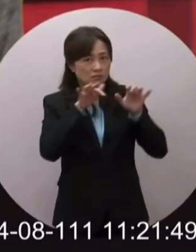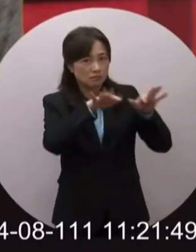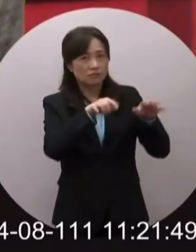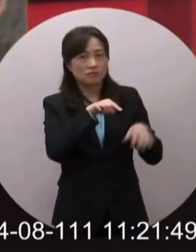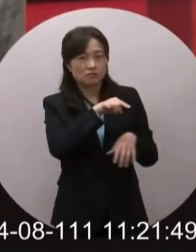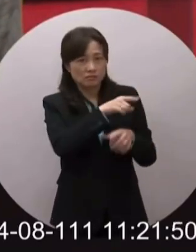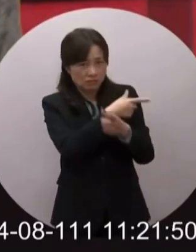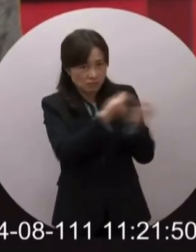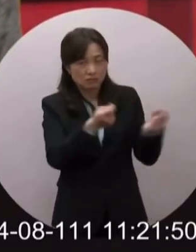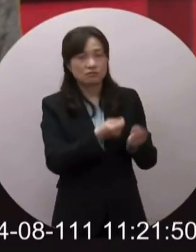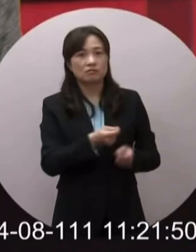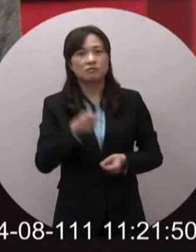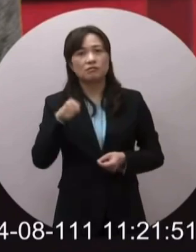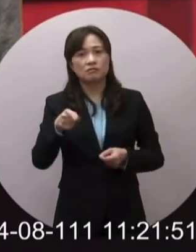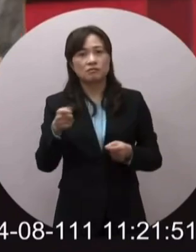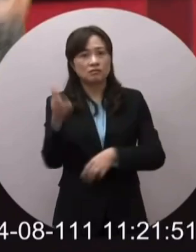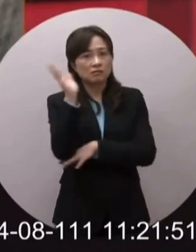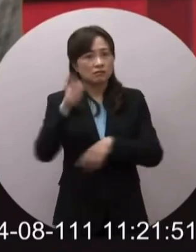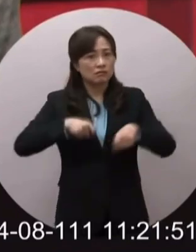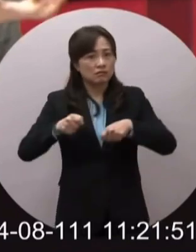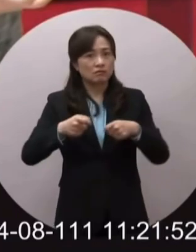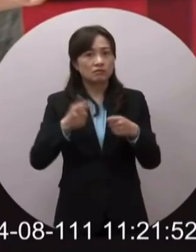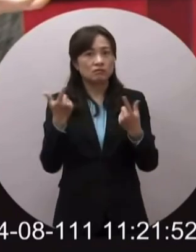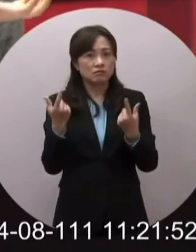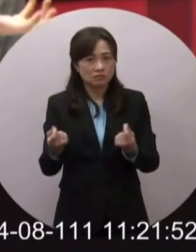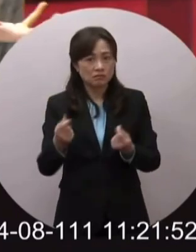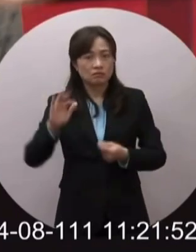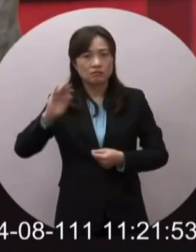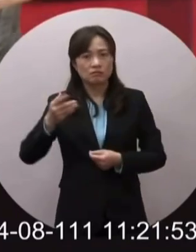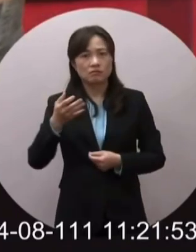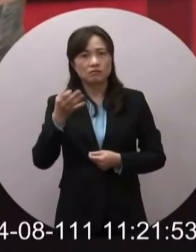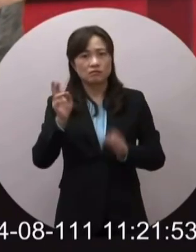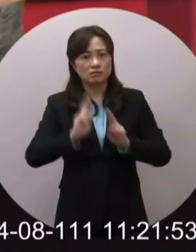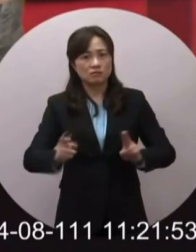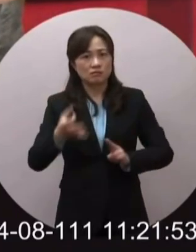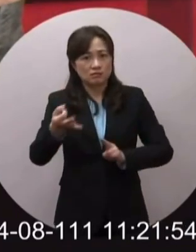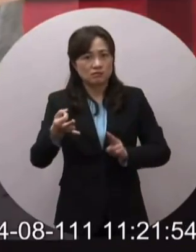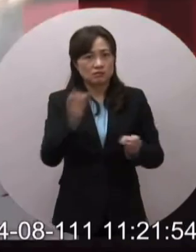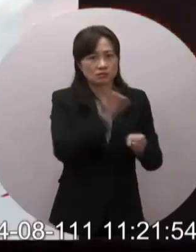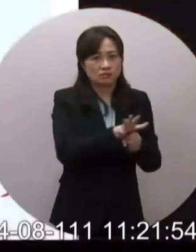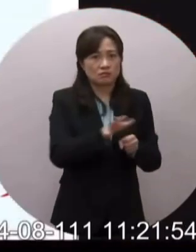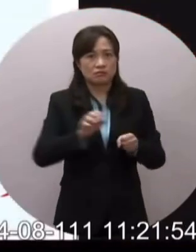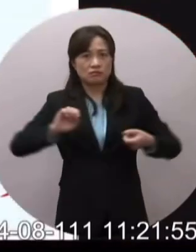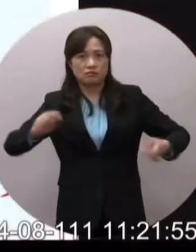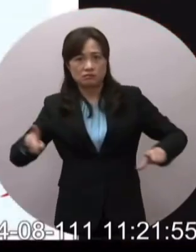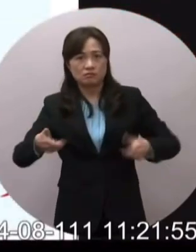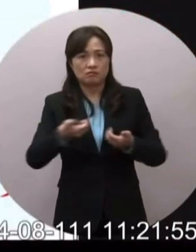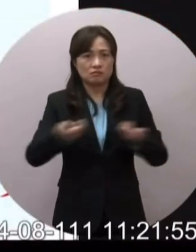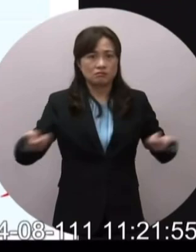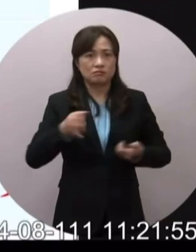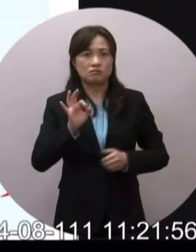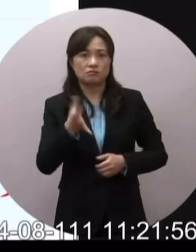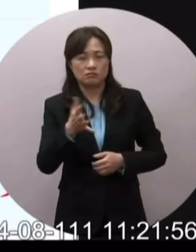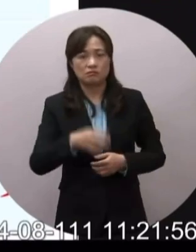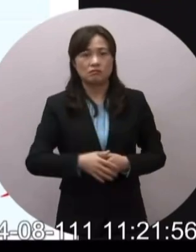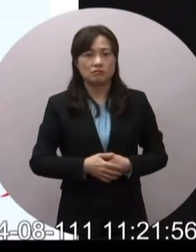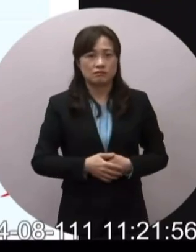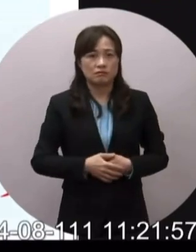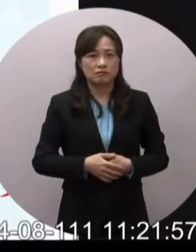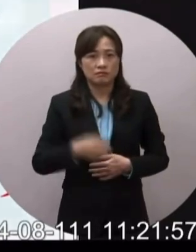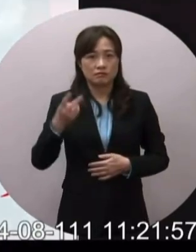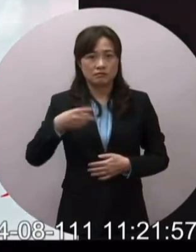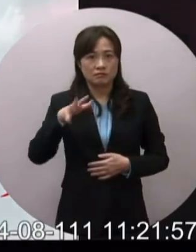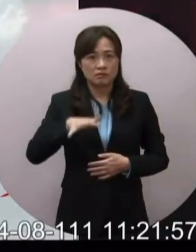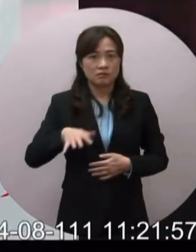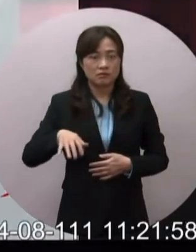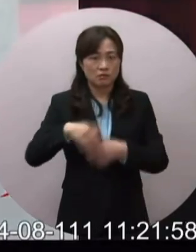策，同一个政策，那为什么到电费就又有不同的待遇？还有我刚刚讲就是说，那我们一堆完全